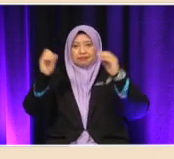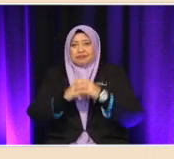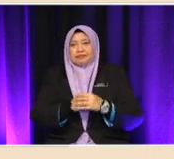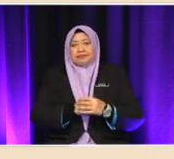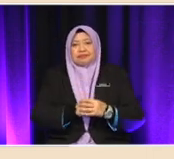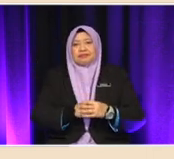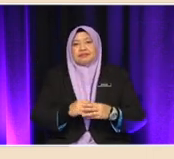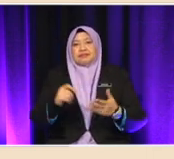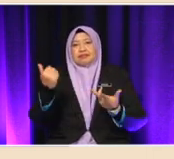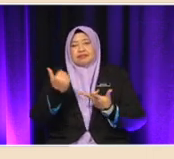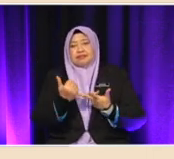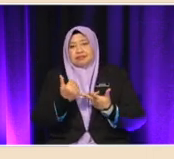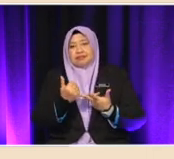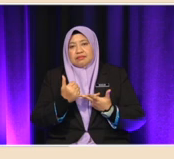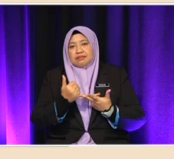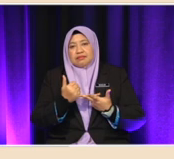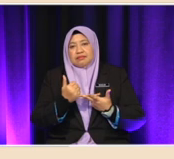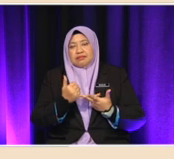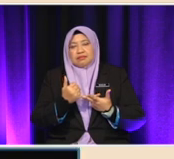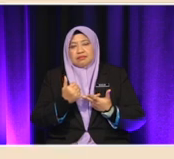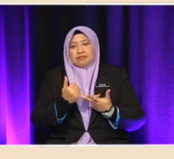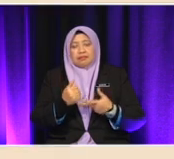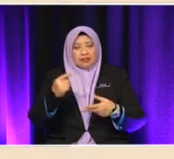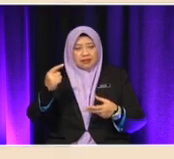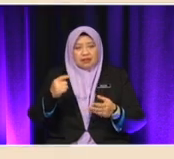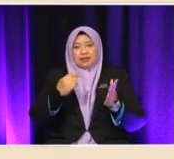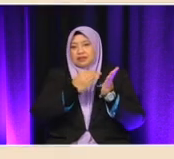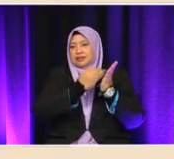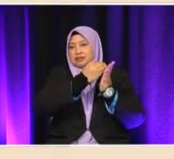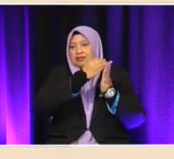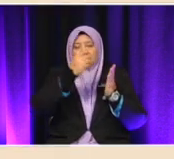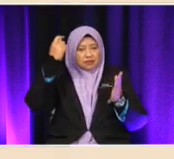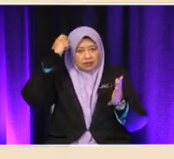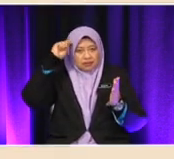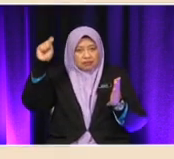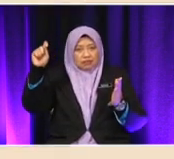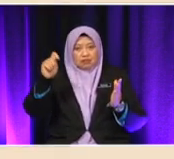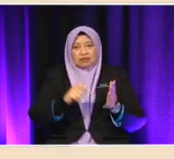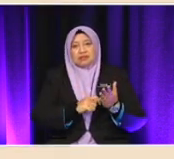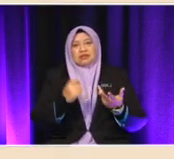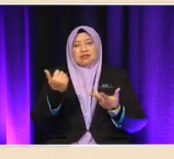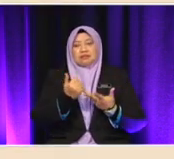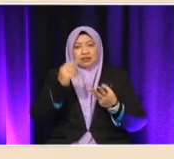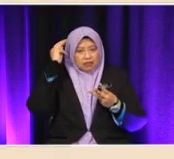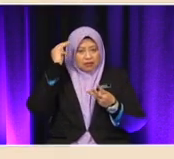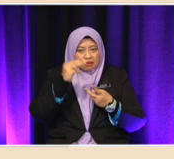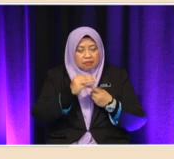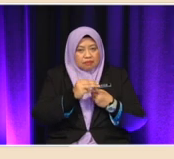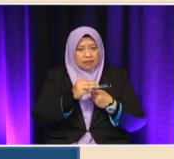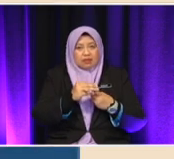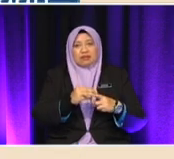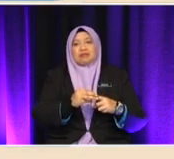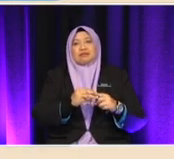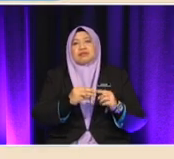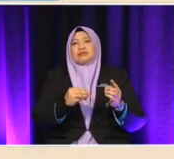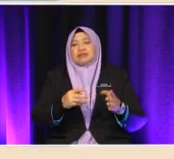disebabkan oleh tingkat teknologi Oke seterusnya kita ada matelamat pengeluaran kita ada jangkakan harga